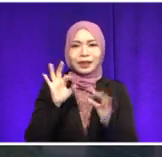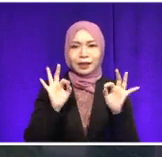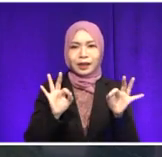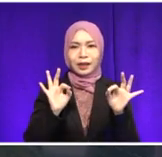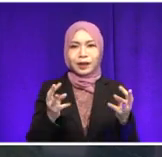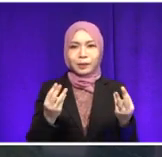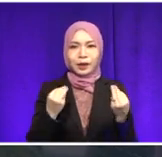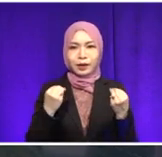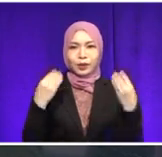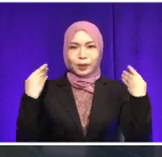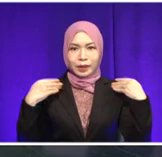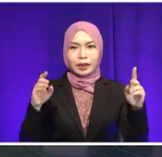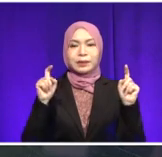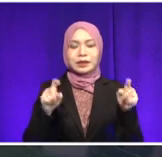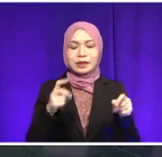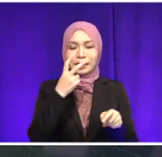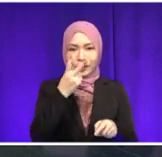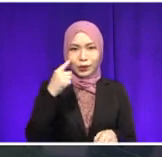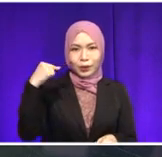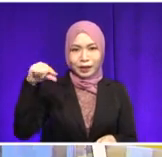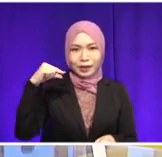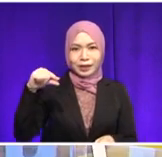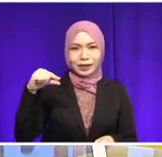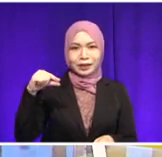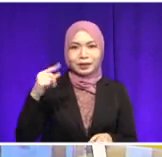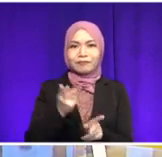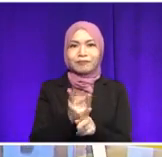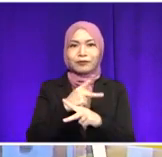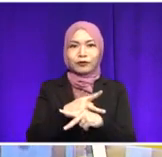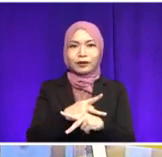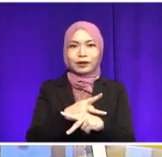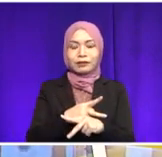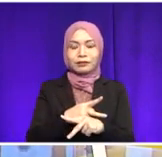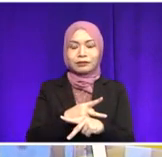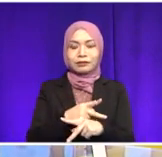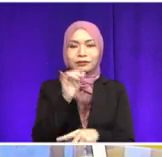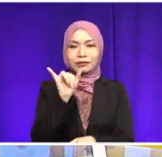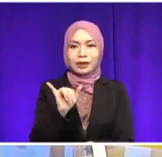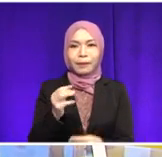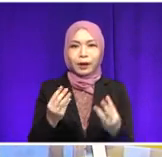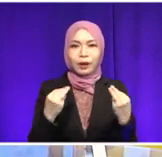kita akan lihat oleh quality orang akan cakep pakai barang ini kualitasnya bagus